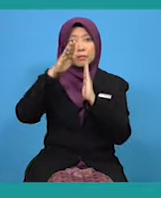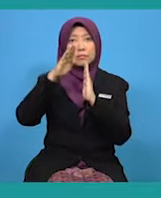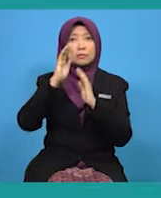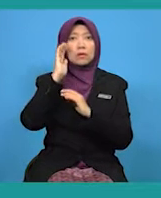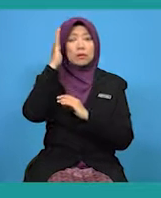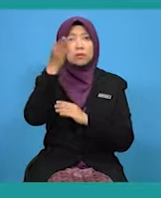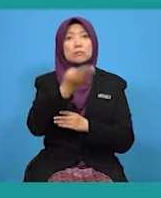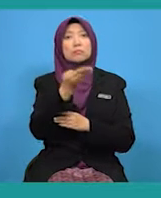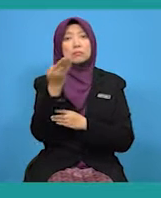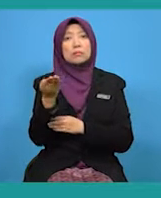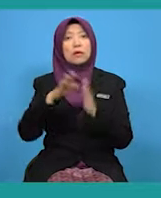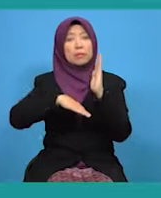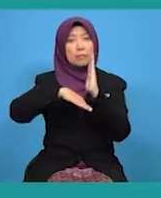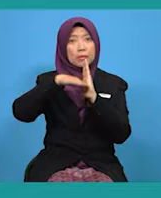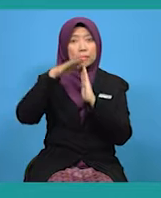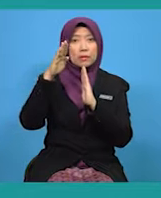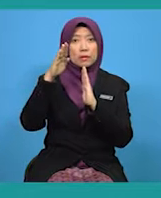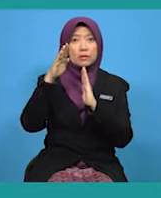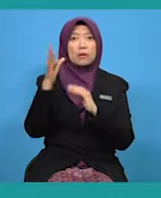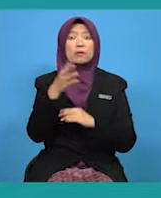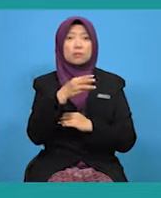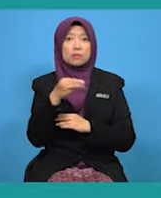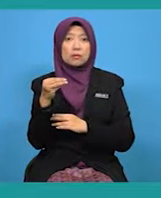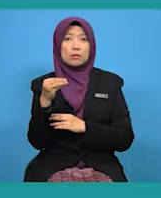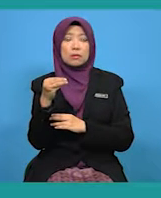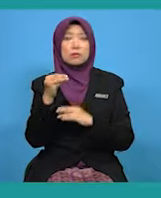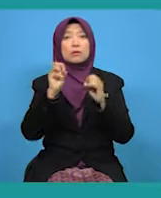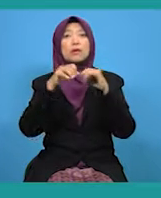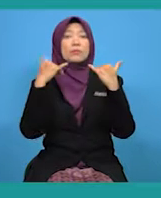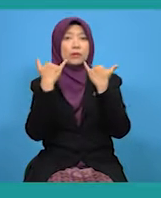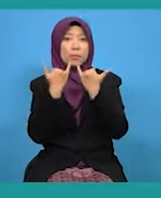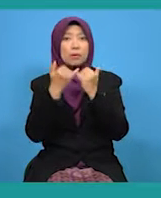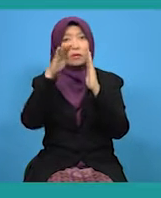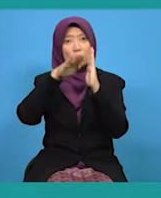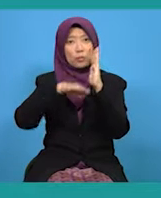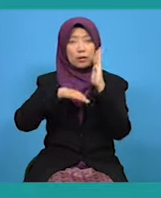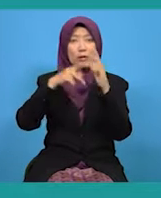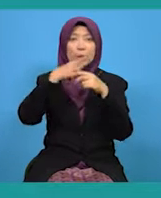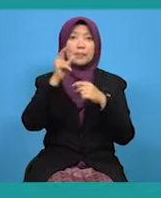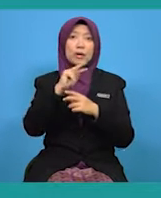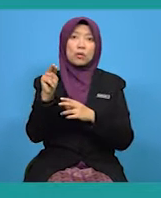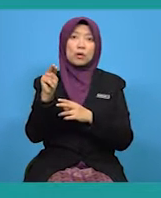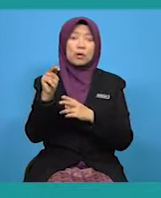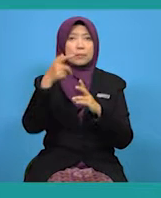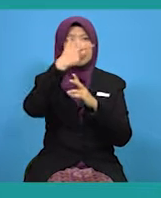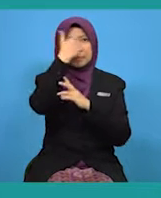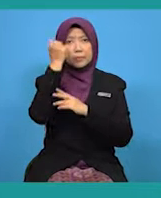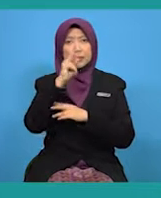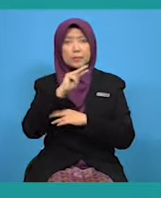menyebabkan inventory berlebihan dan ini mendorong Firma mengurangkan keluaran